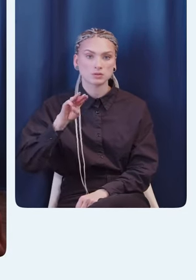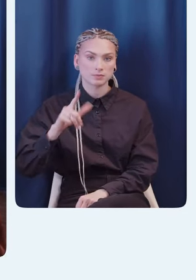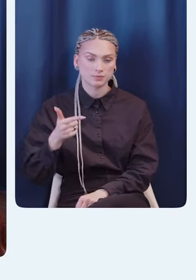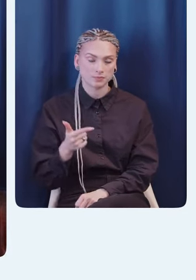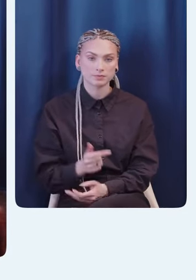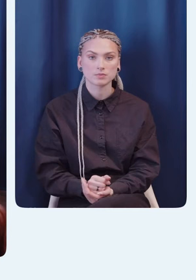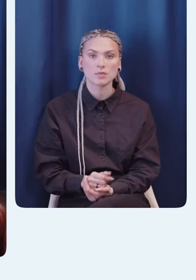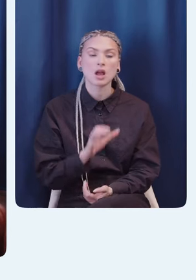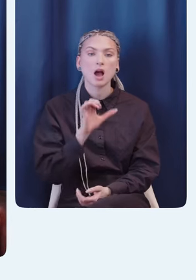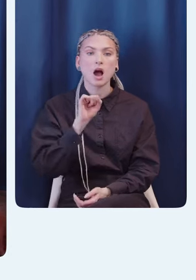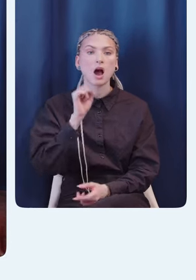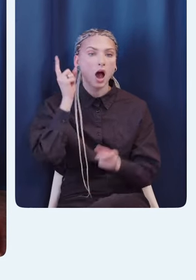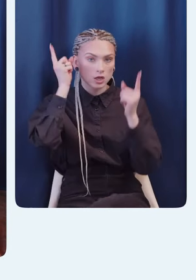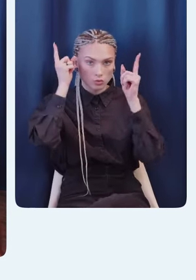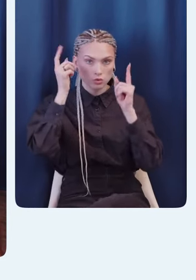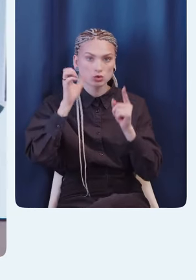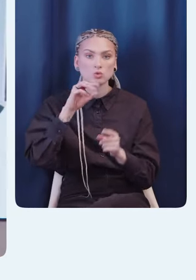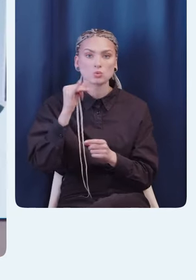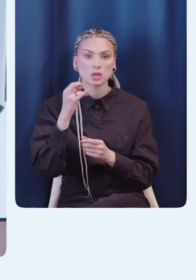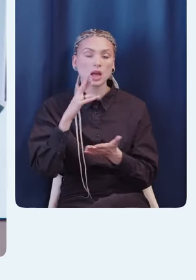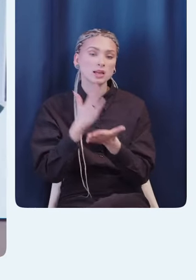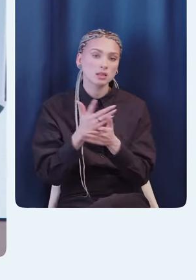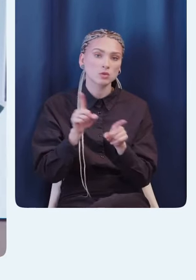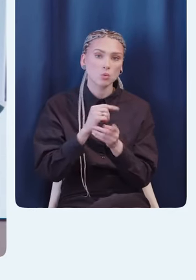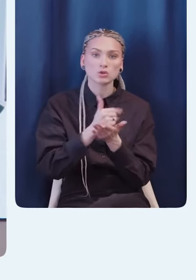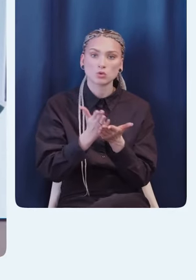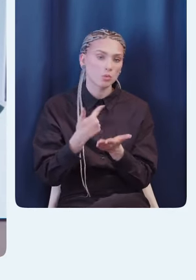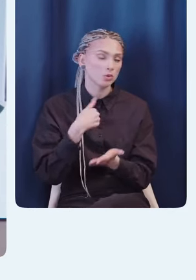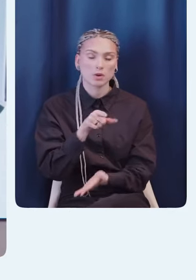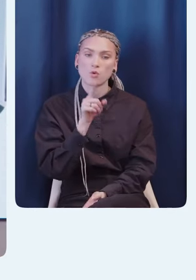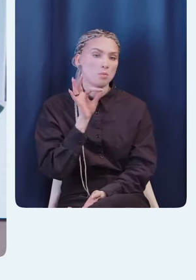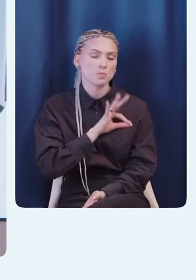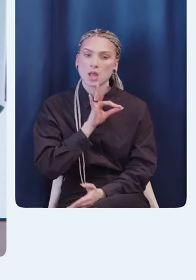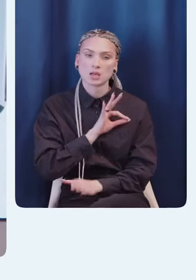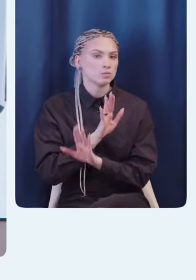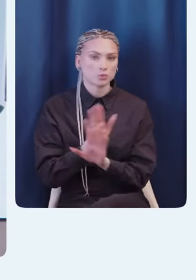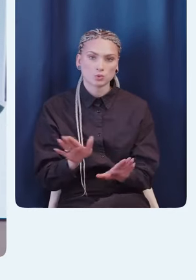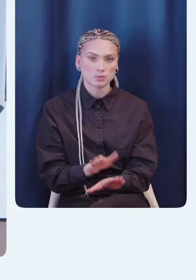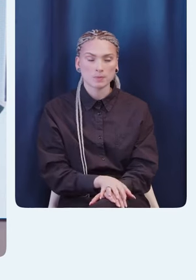возможно, что Android Studio содержит такой инструментарий, но мы его пока не используем. Да? Я правильно понял?